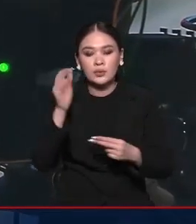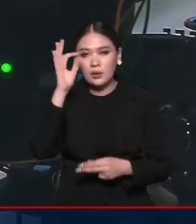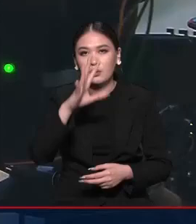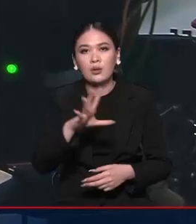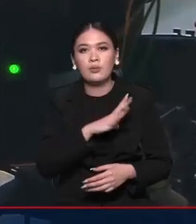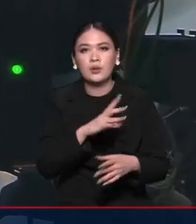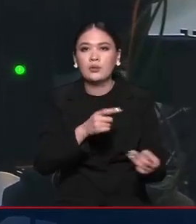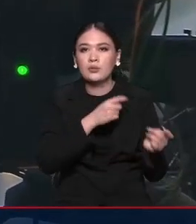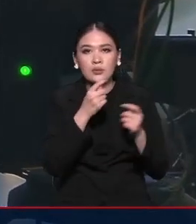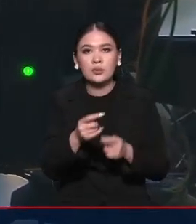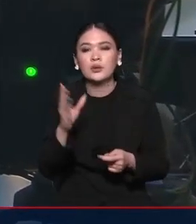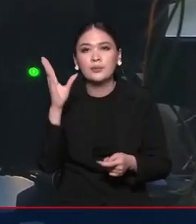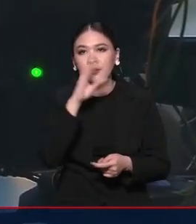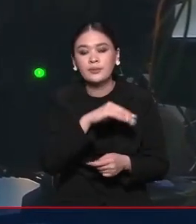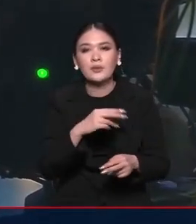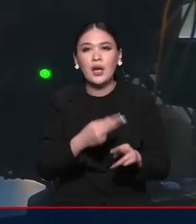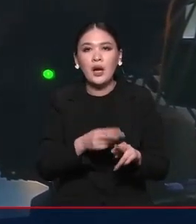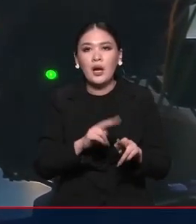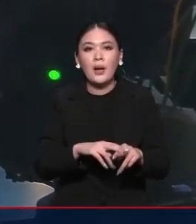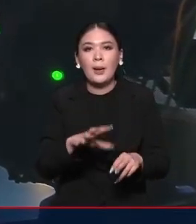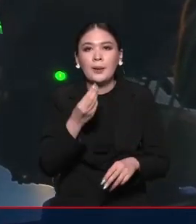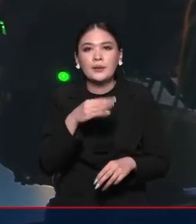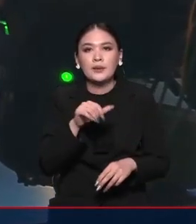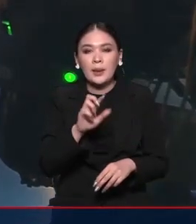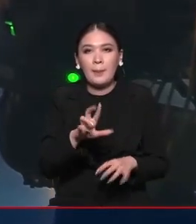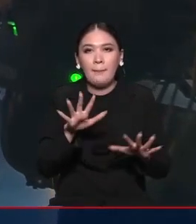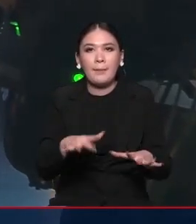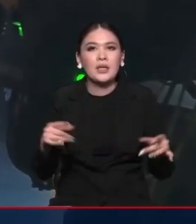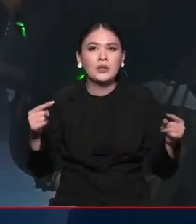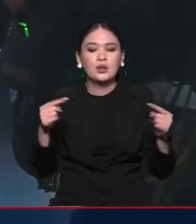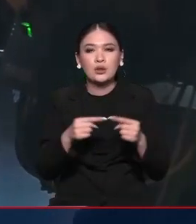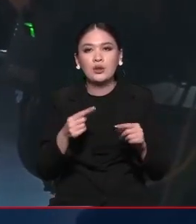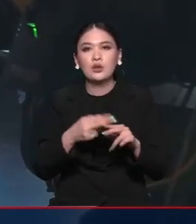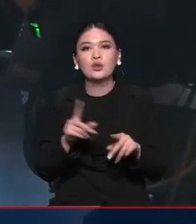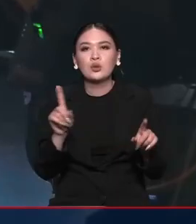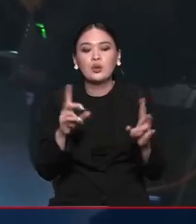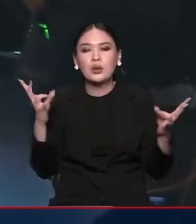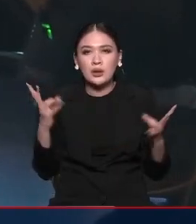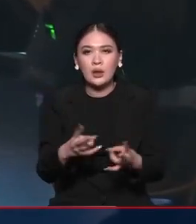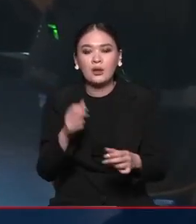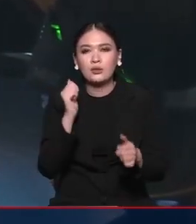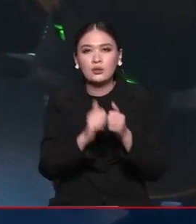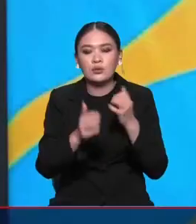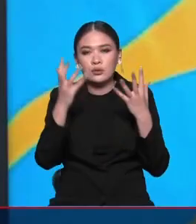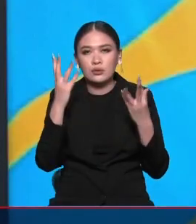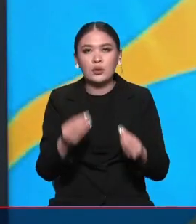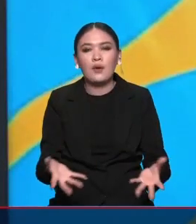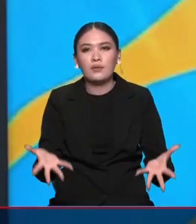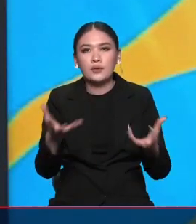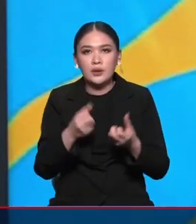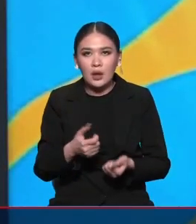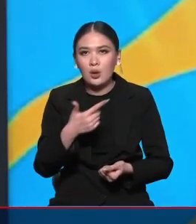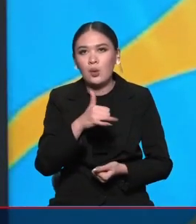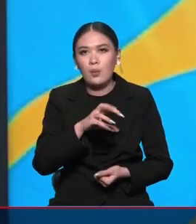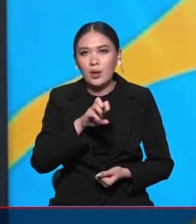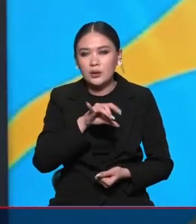мүмкін. Сол біздің штабтарымыздан біз нақты не керектігін күнделікті алып отырамыз.